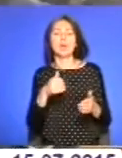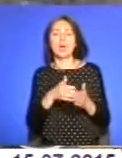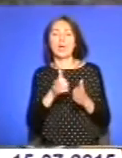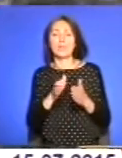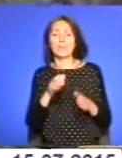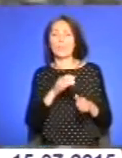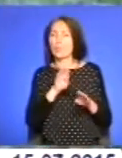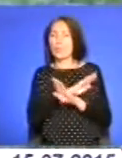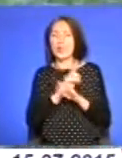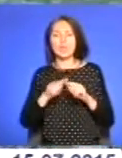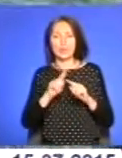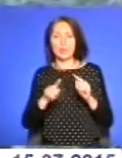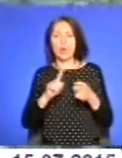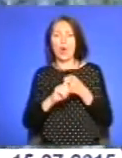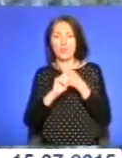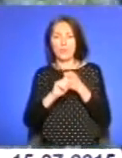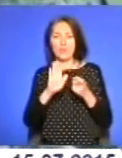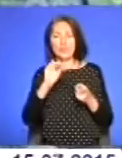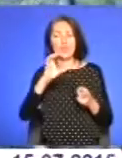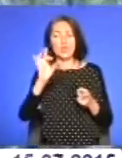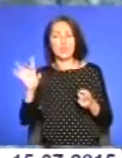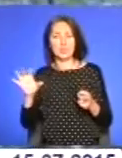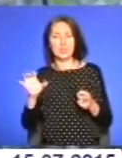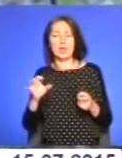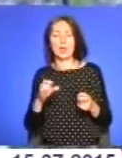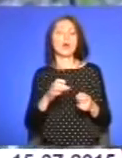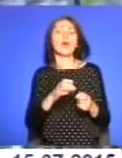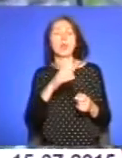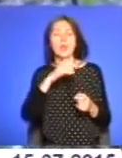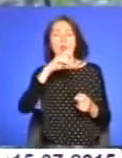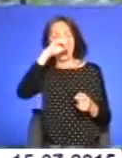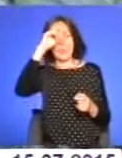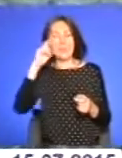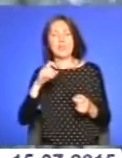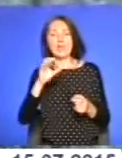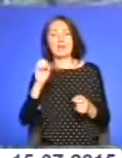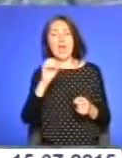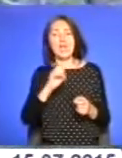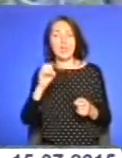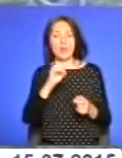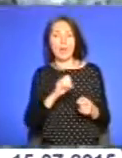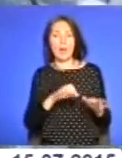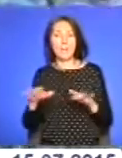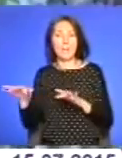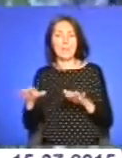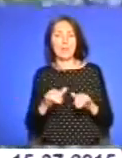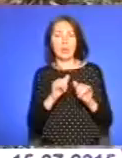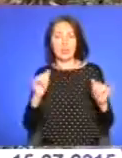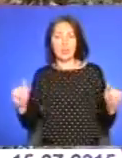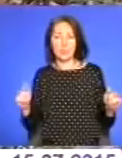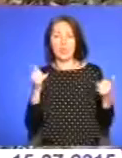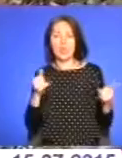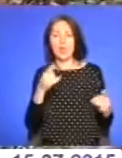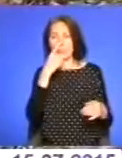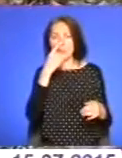Зазвичай вірус зосереджений у Південній Європі, час від часу мігрує. Зараз близько до кордонів Тернопільської області.